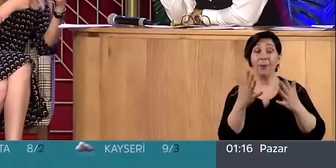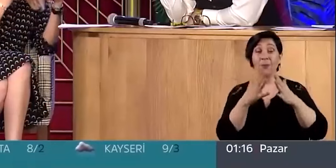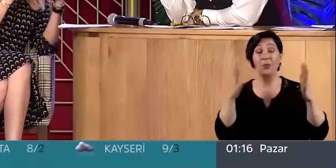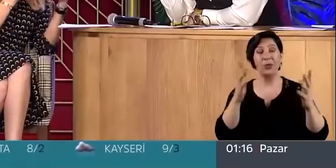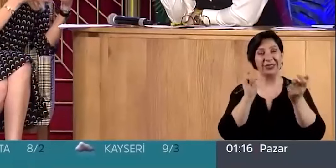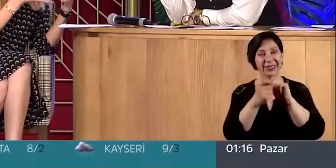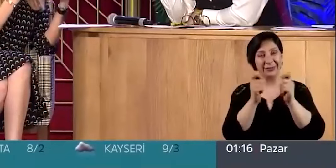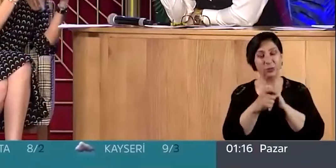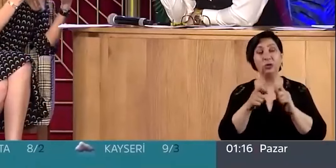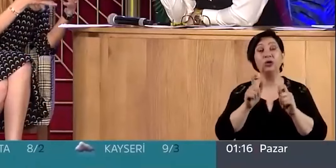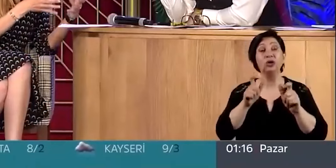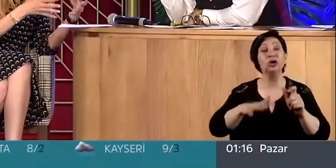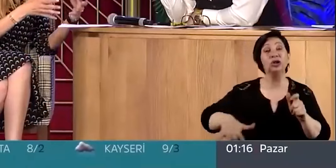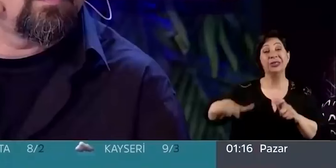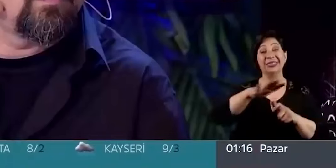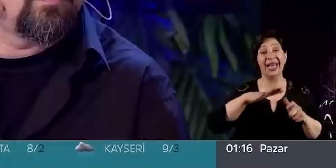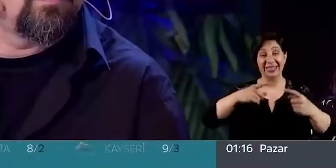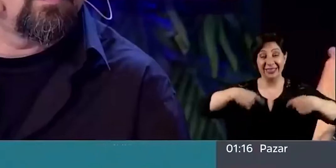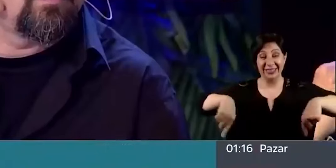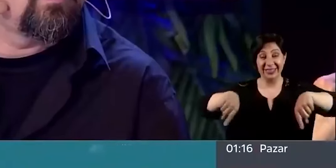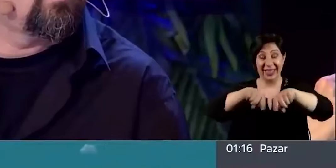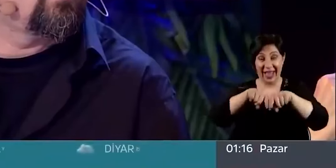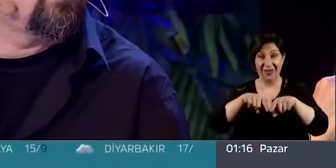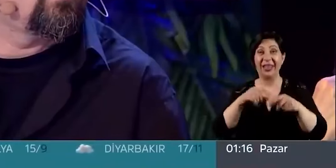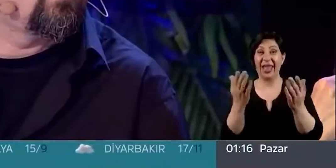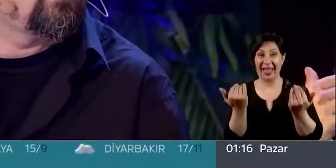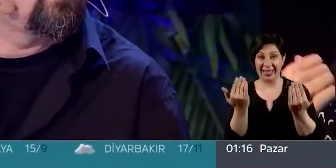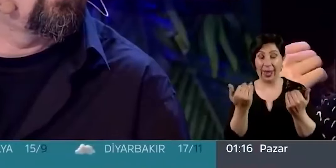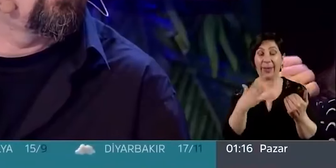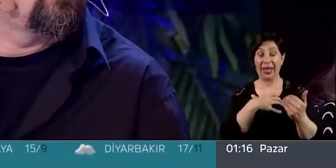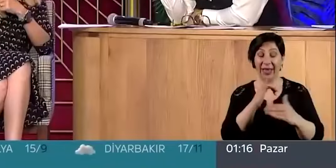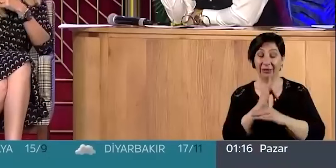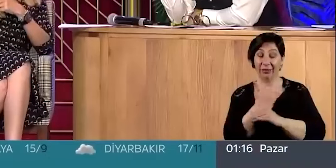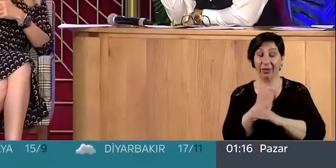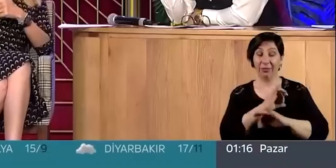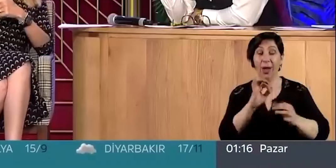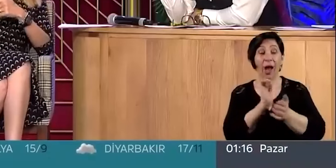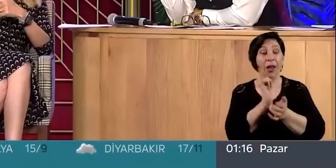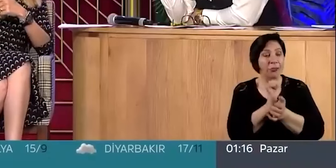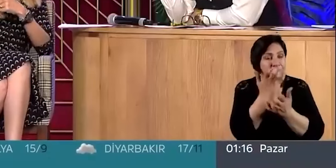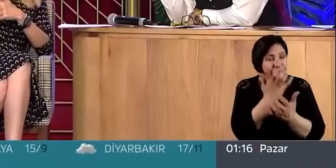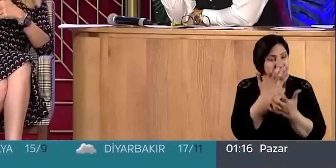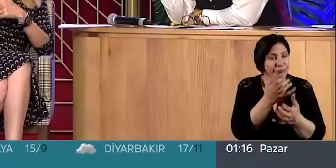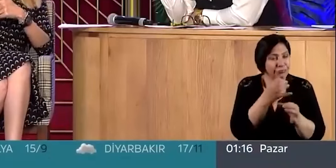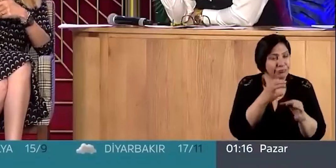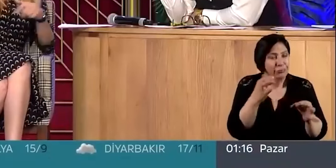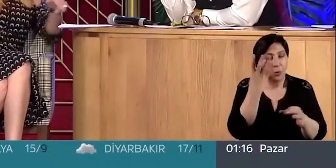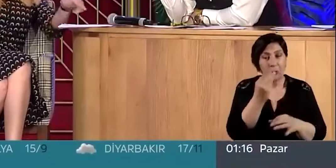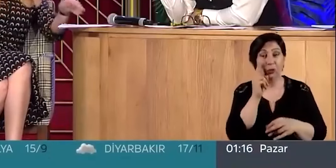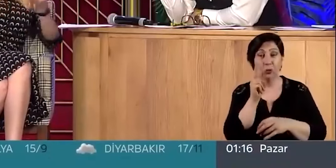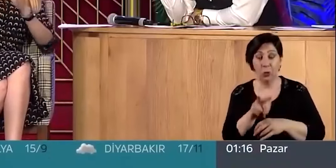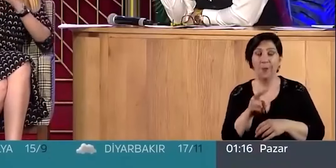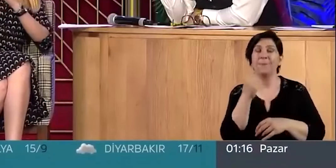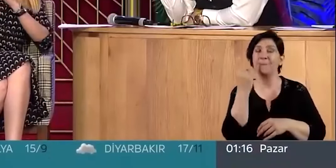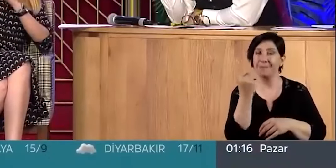ve dönüşümler sosyal çevre ve arkadaşlıklardan gelecek. Hmm. Ama kendisinin çok yetenekli olduğunu ve ailesine çok düşkün olduğunu görüyorum haritasında.